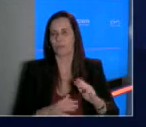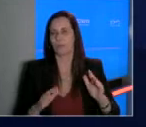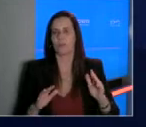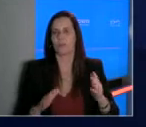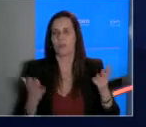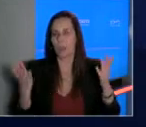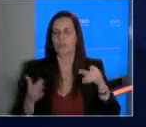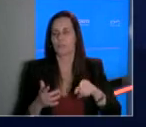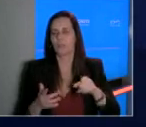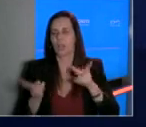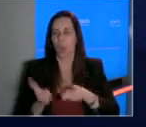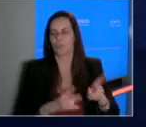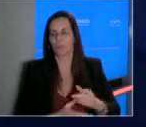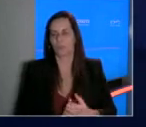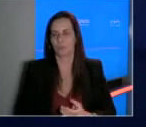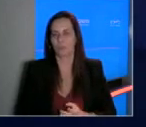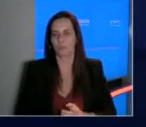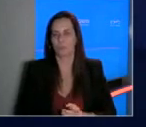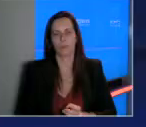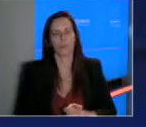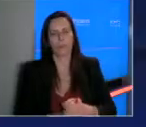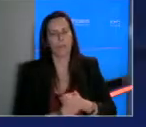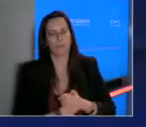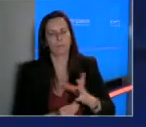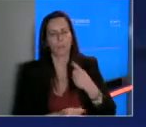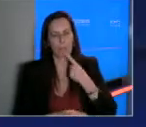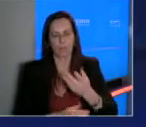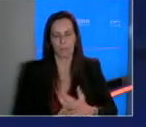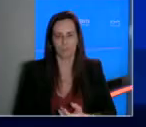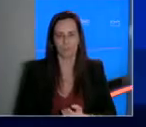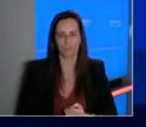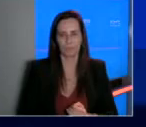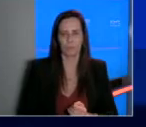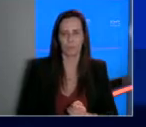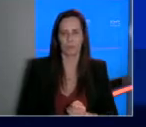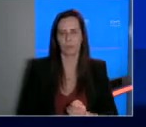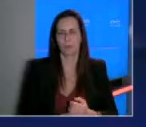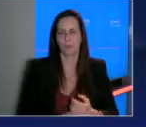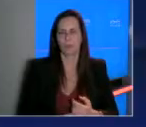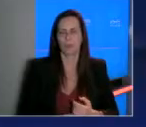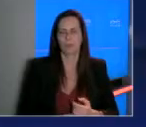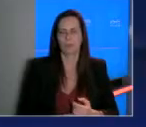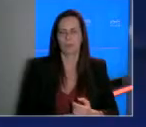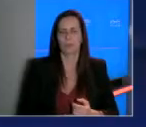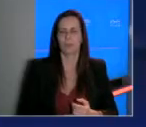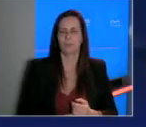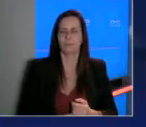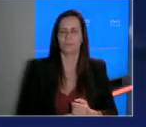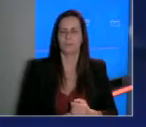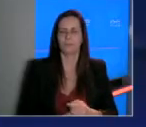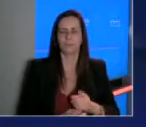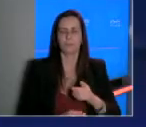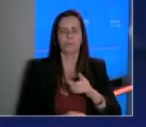מה, אז אלה היו האופציות. אני מזכיר, רגע, שנייה, ליאת, יש לך שאלה? לא. אוקיי, אני רוצה לדבר